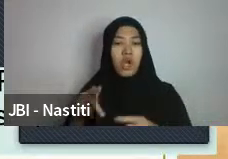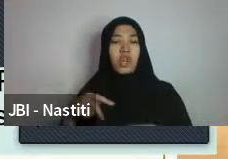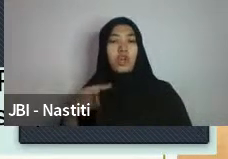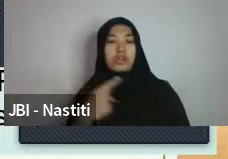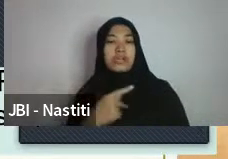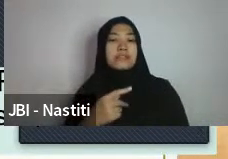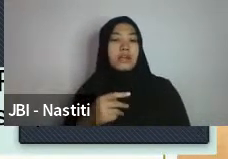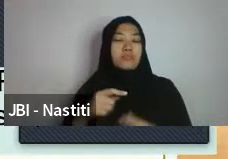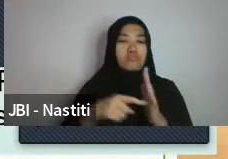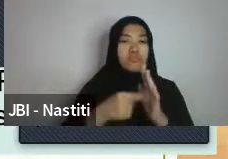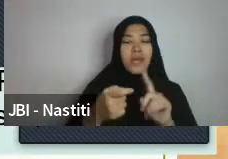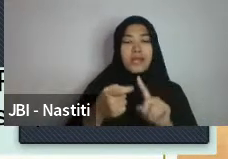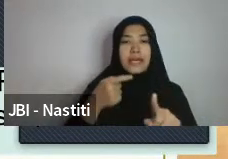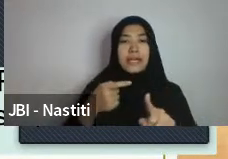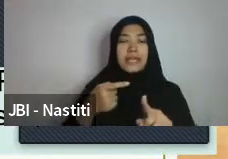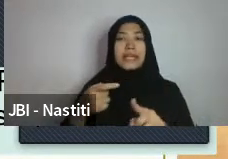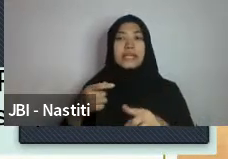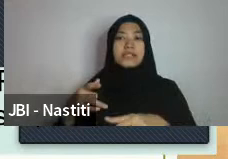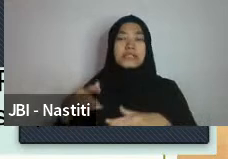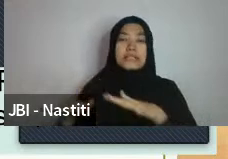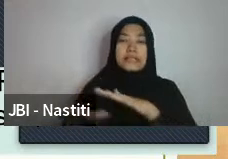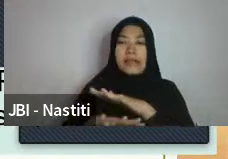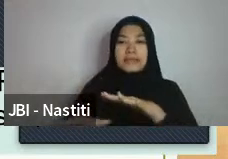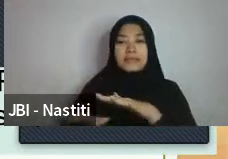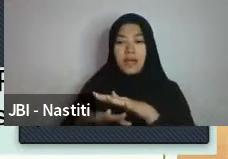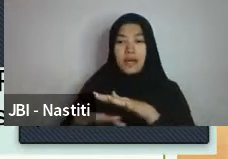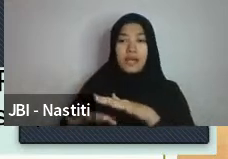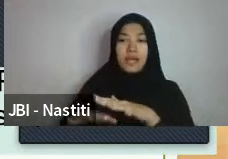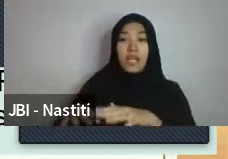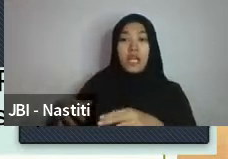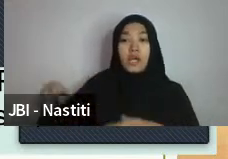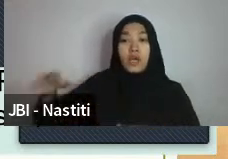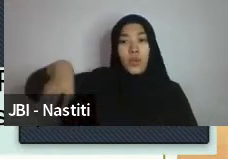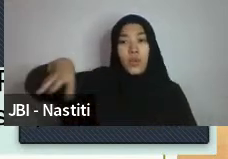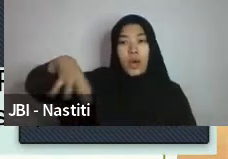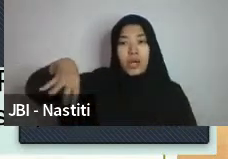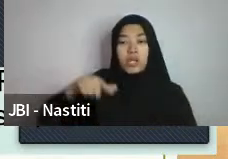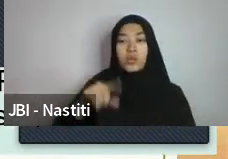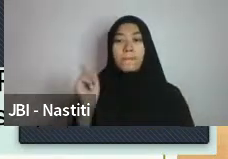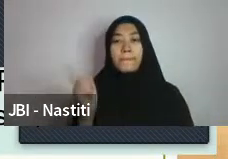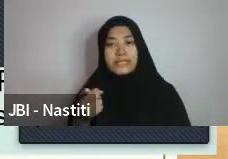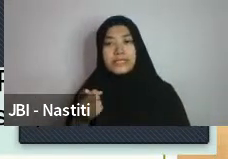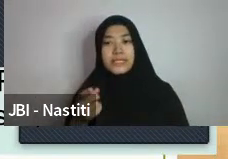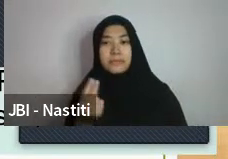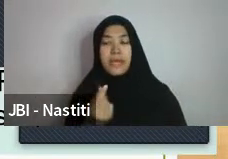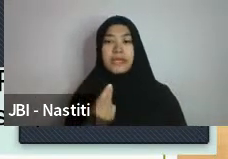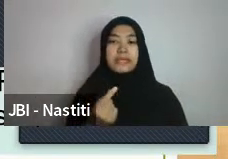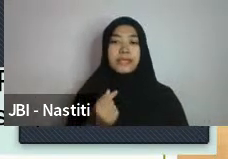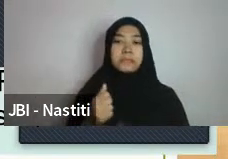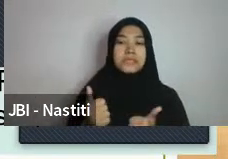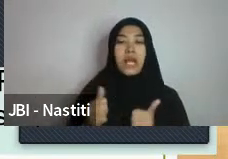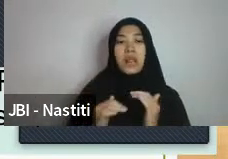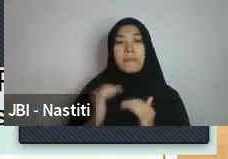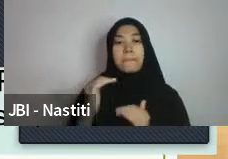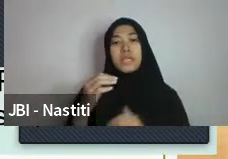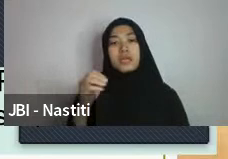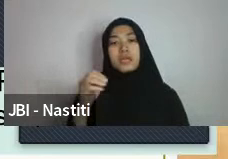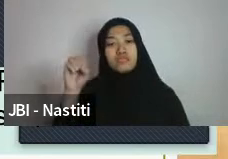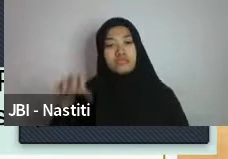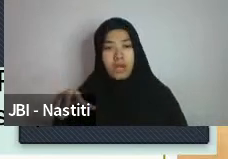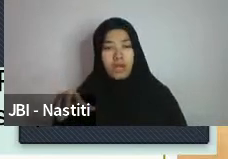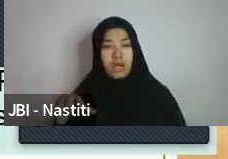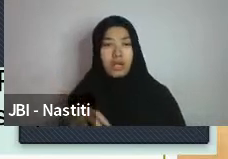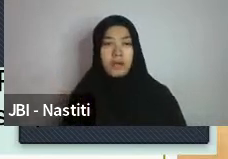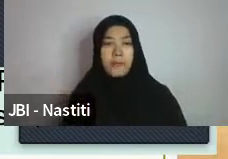Nah ini kalau kita lihat di hasil Riskesdas, saya kebetulan yang Jogja ya, Jogja ini